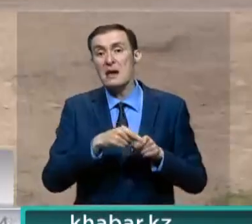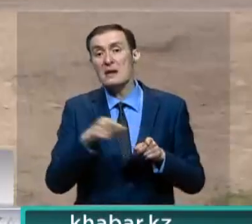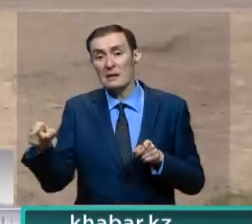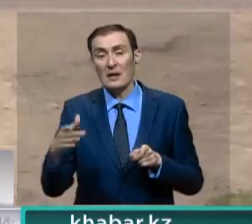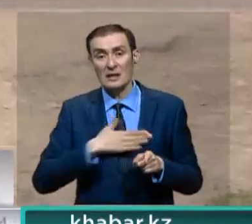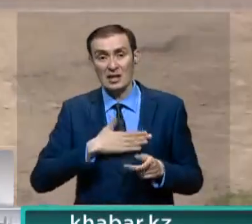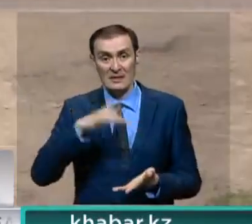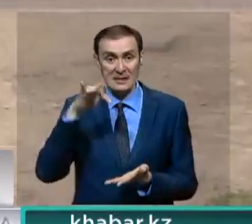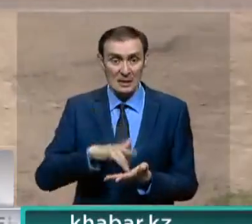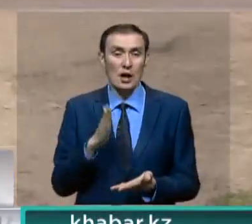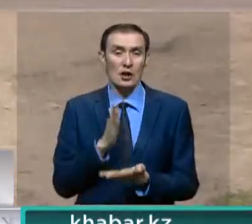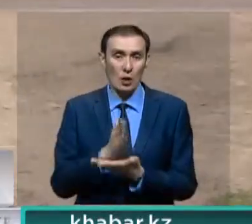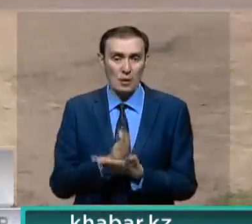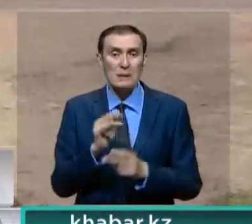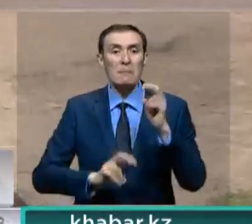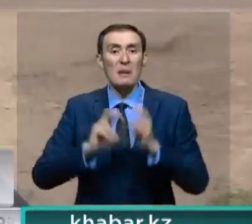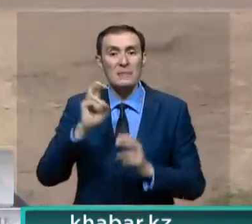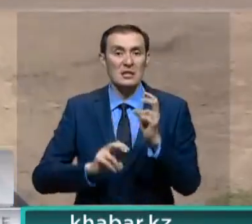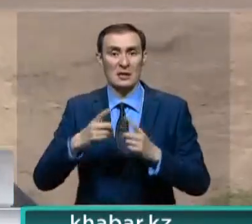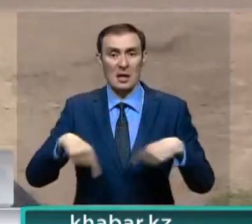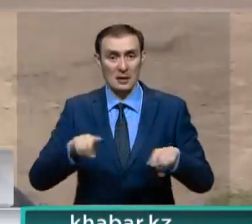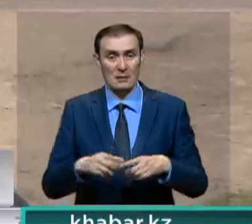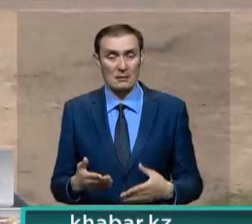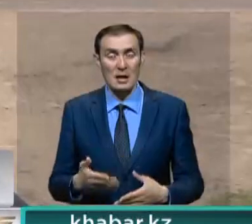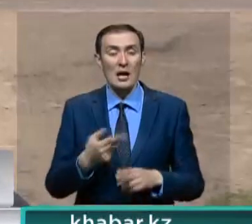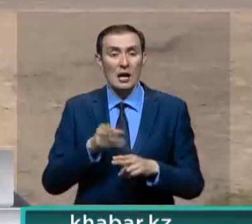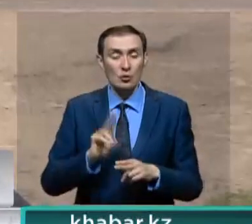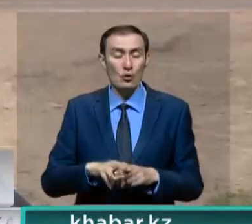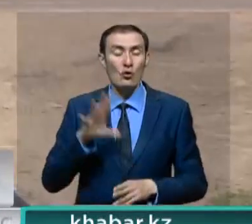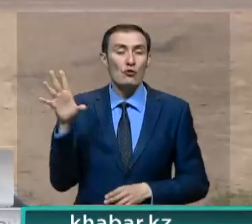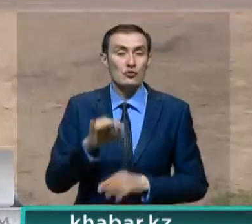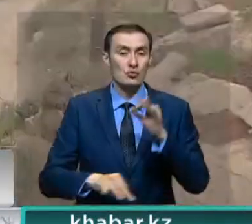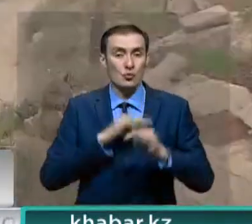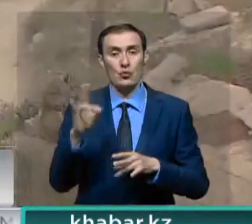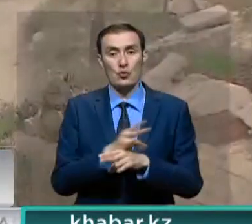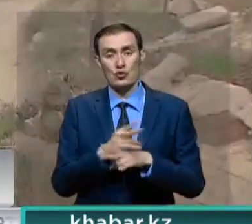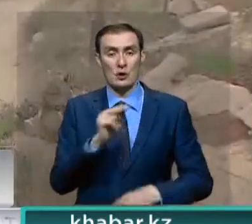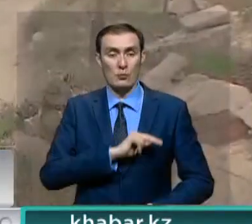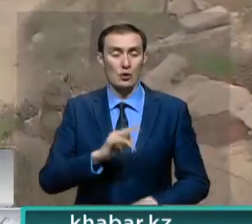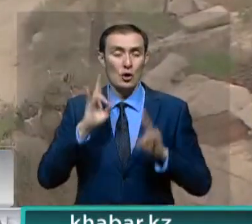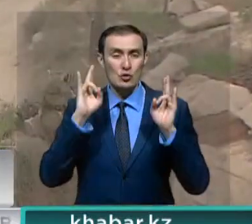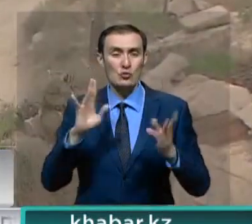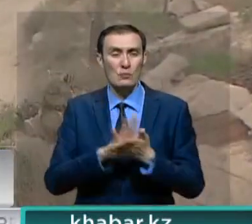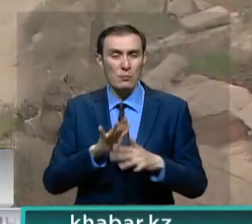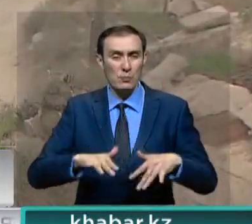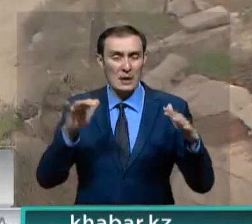нашего административного центра находится промышленный карьер, который всю ночь работает. Шум, пыль и отсутствие покоя по ночам – это